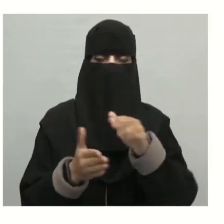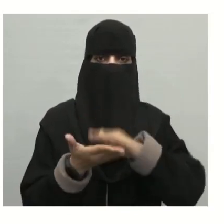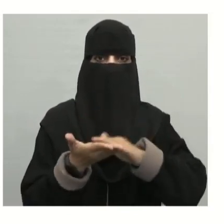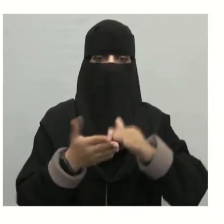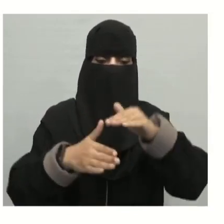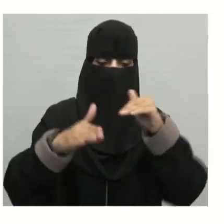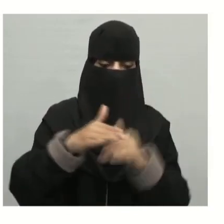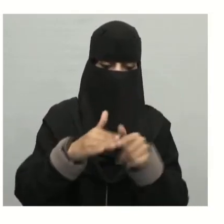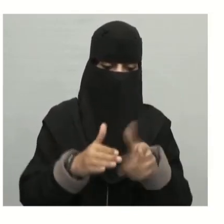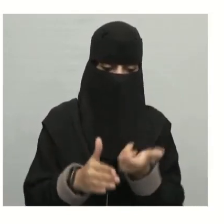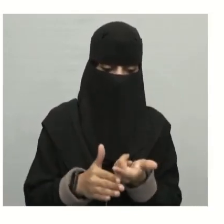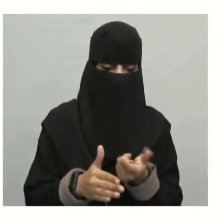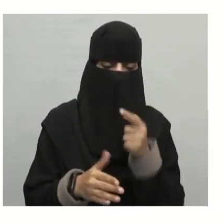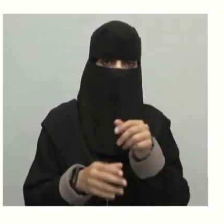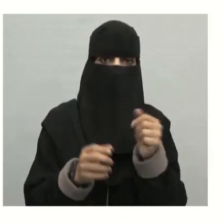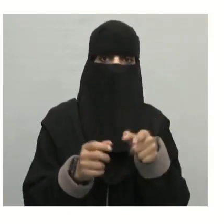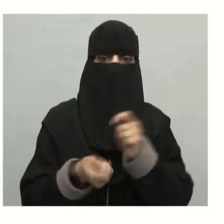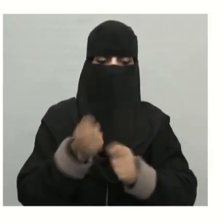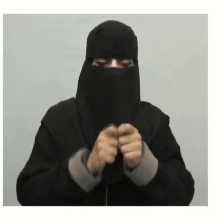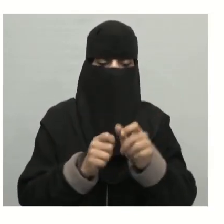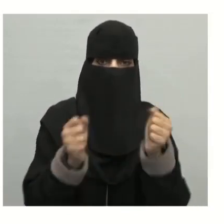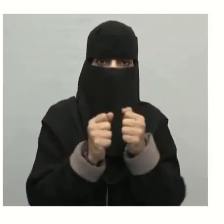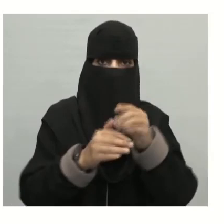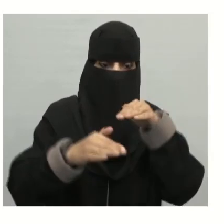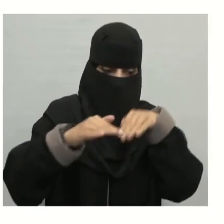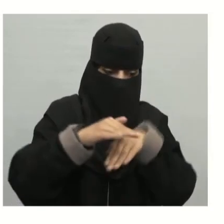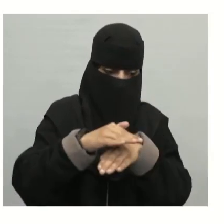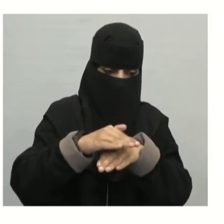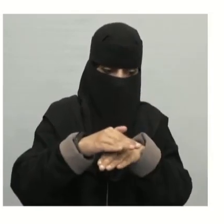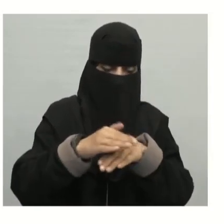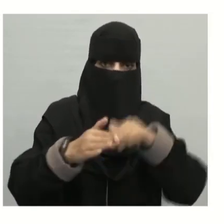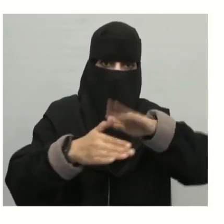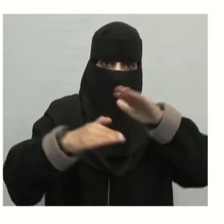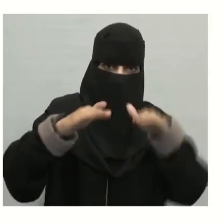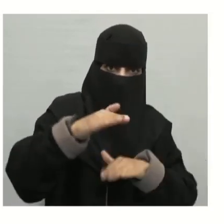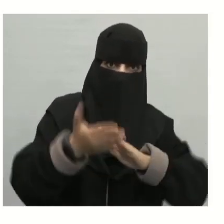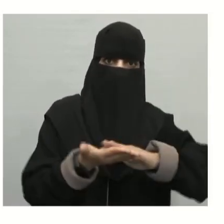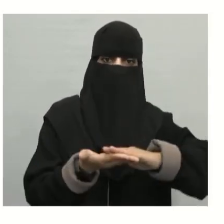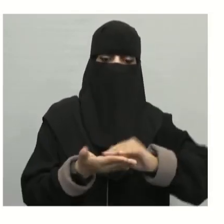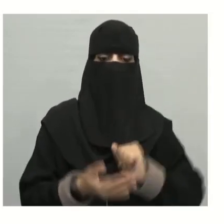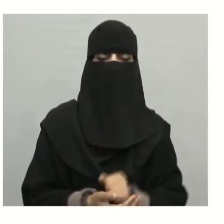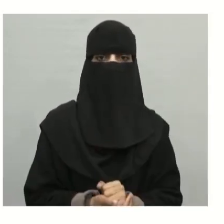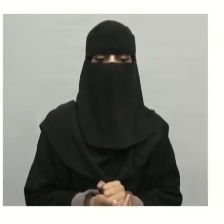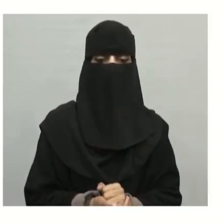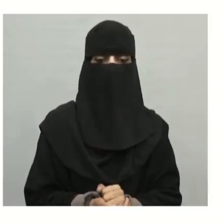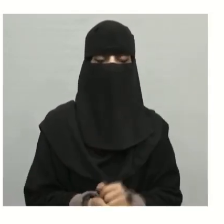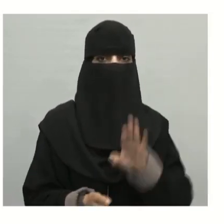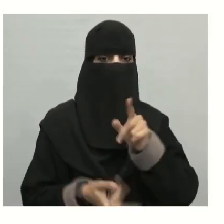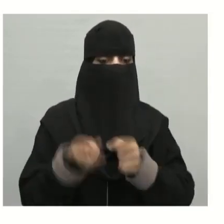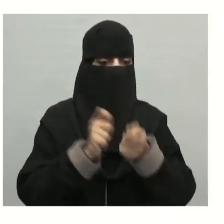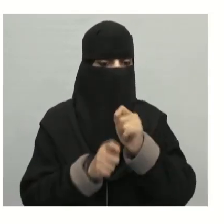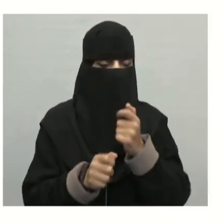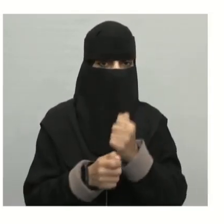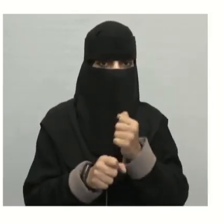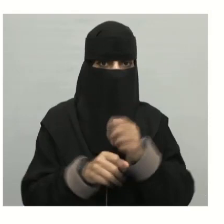الجوفيه الصخور الناريه تتكون عندما تبرد الصهاره تحت سطح الارض كيف تتكون